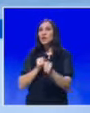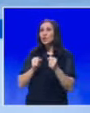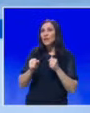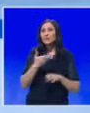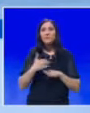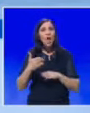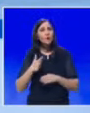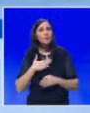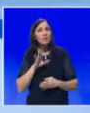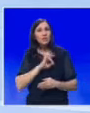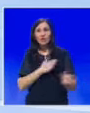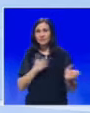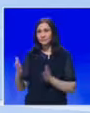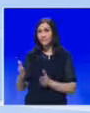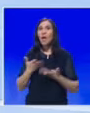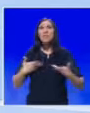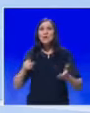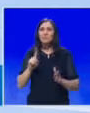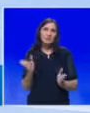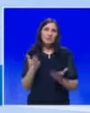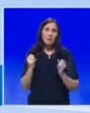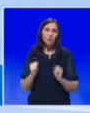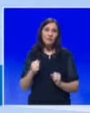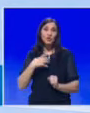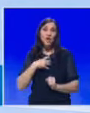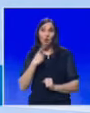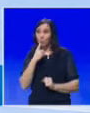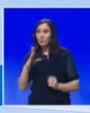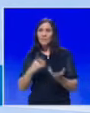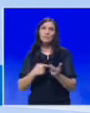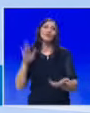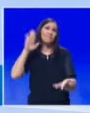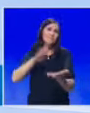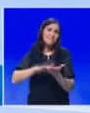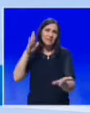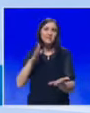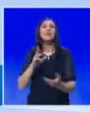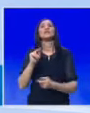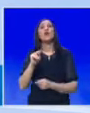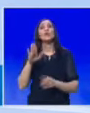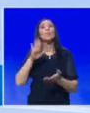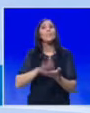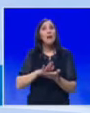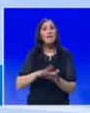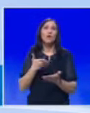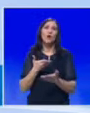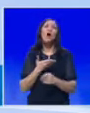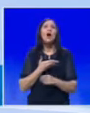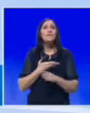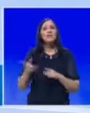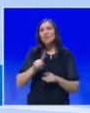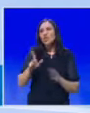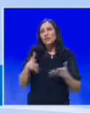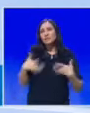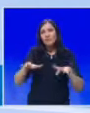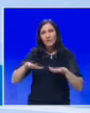шанс според вас? Ние не сме очаквали, че ГЕРБ от първия път ще плеснат със сърце, ще кажат браво, вече не искаме да влияем в съдебната система,